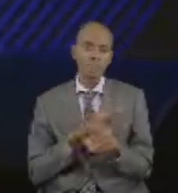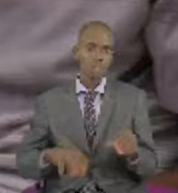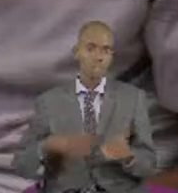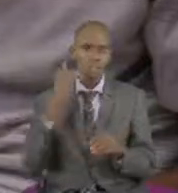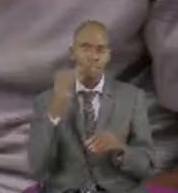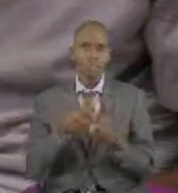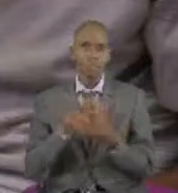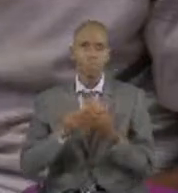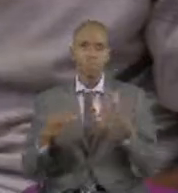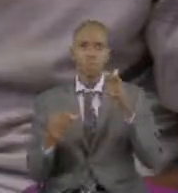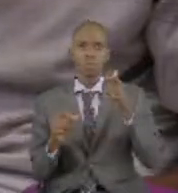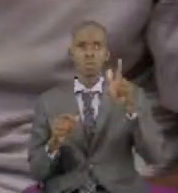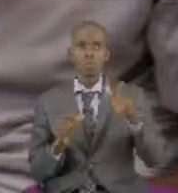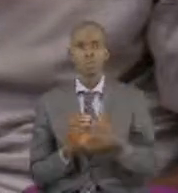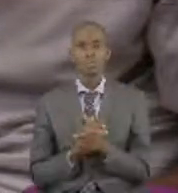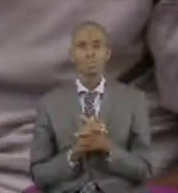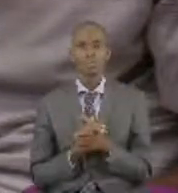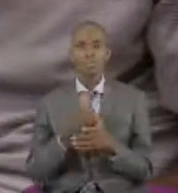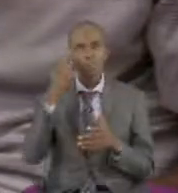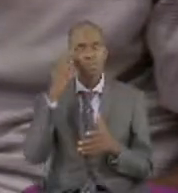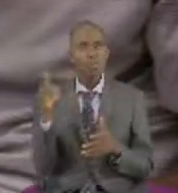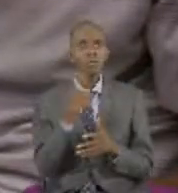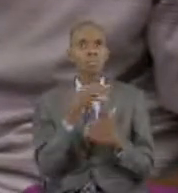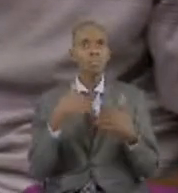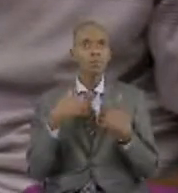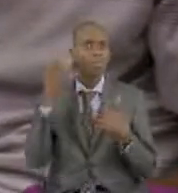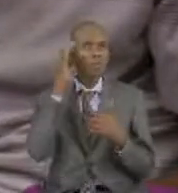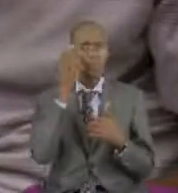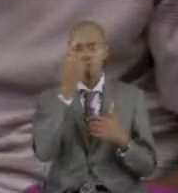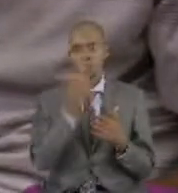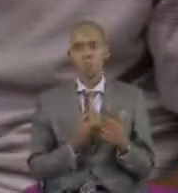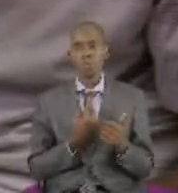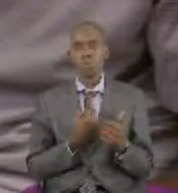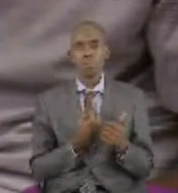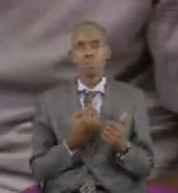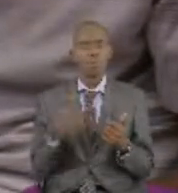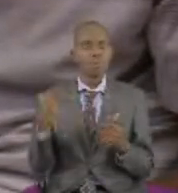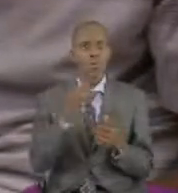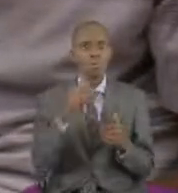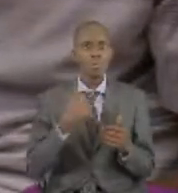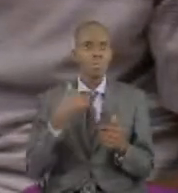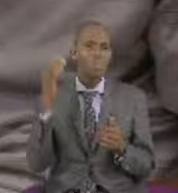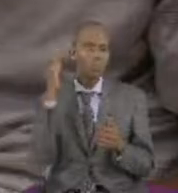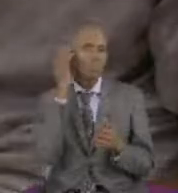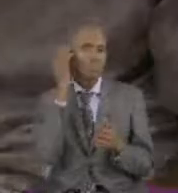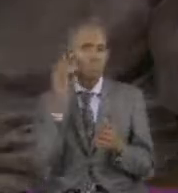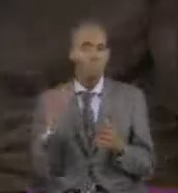de visage aux églises de Judée qui sont en Christ. Verset 23. Seulement,